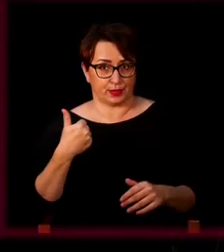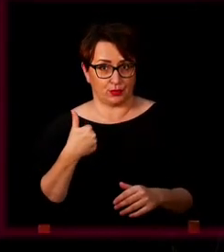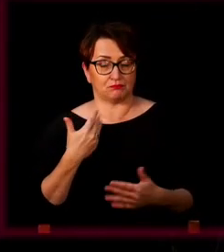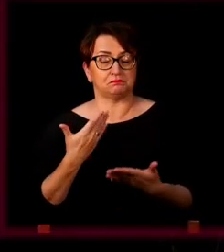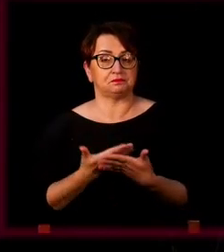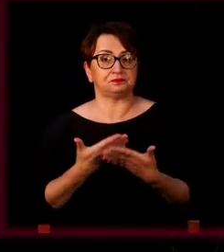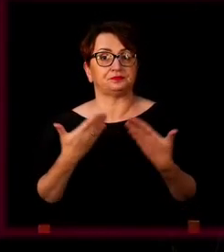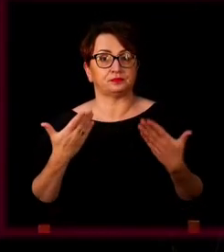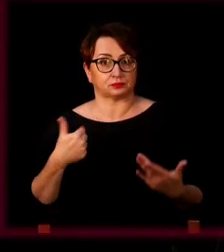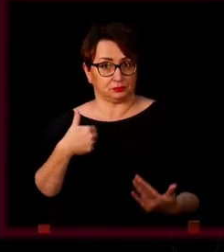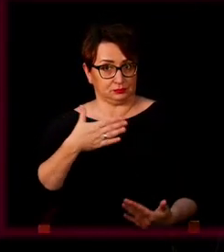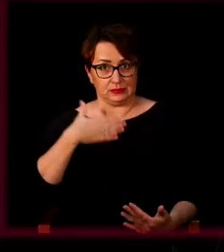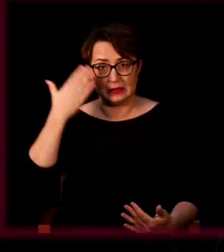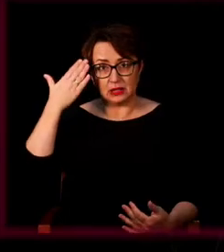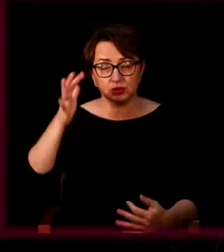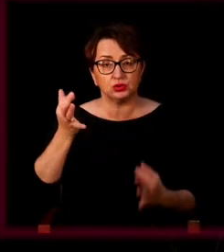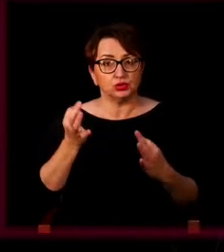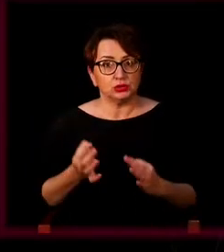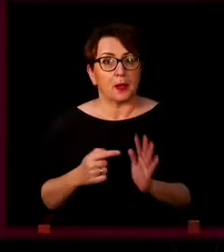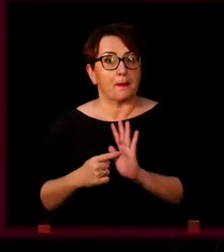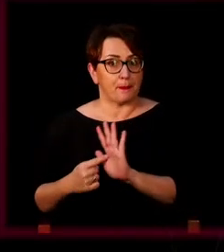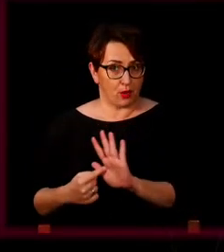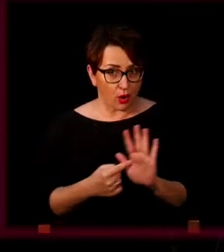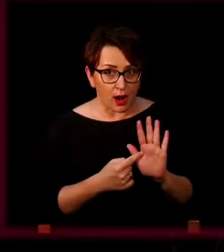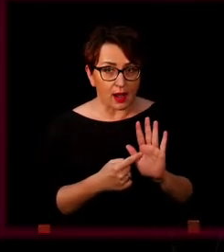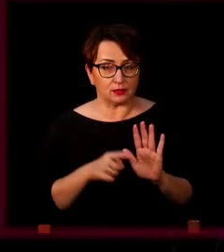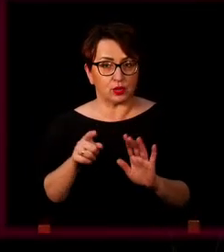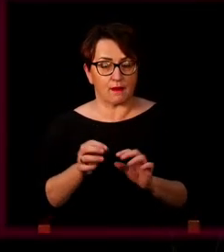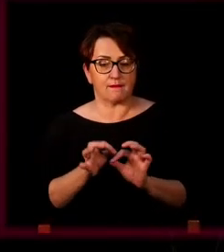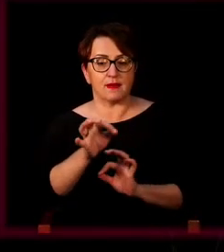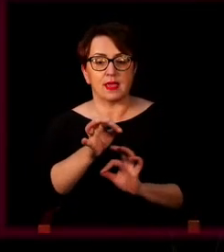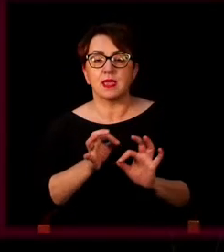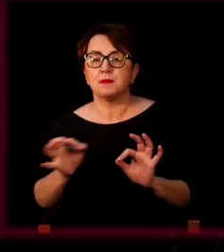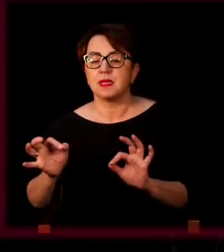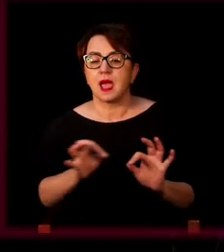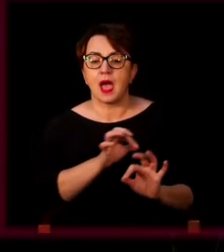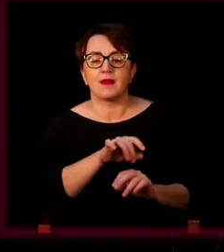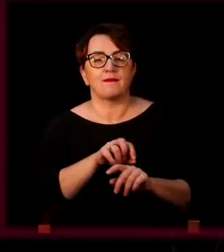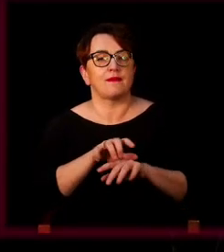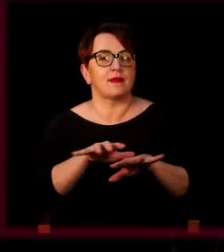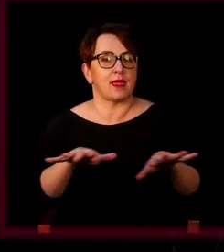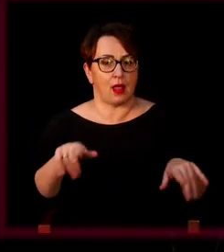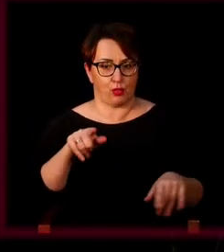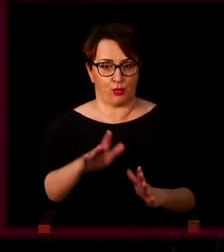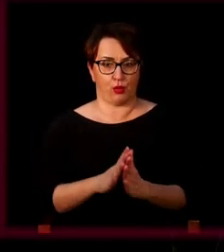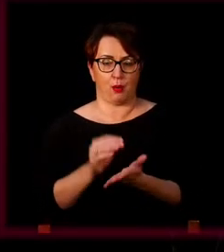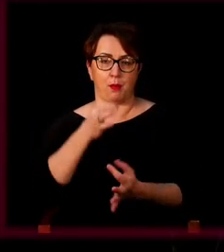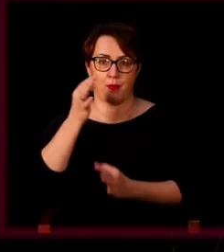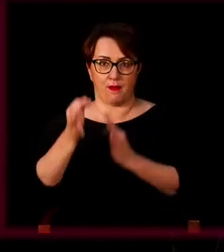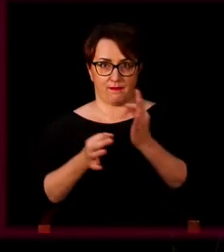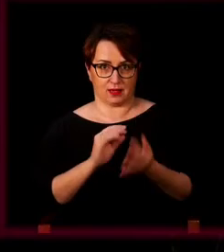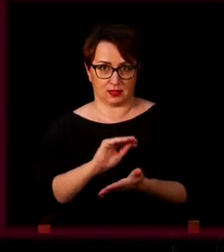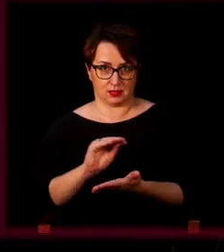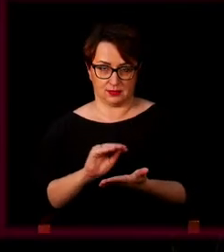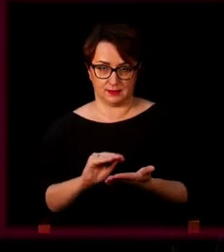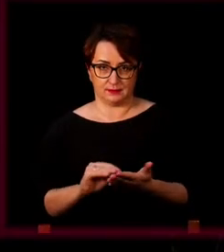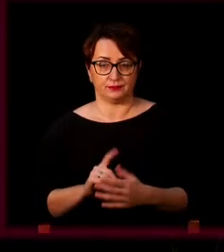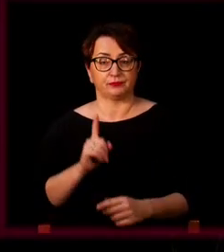Także też mam nadzieję dzisiaj to trochę pokażę tą wielowymiarowość tej powieści, przy czym oczywiście w